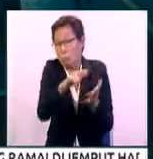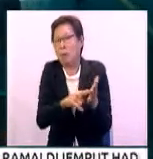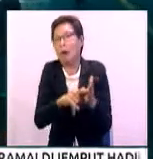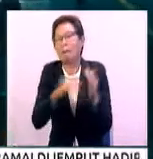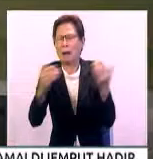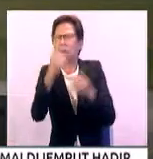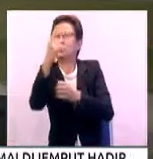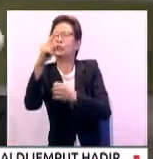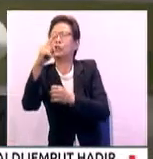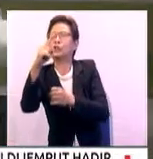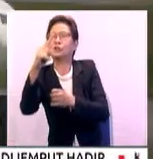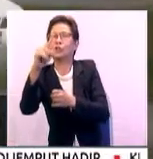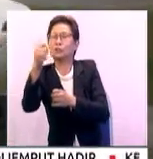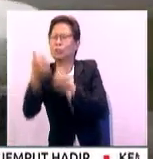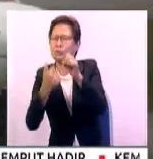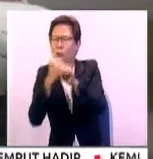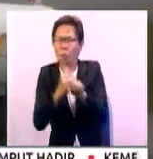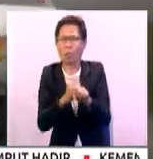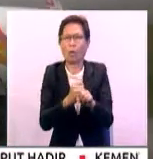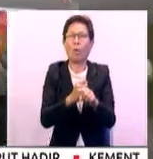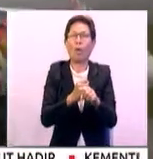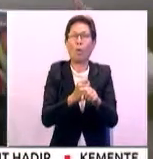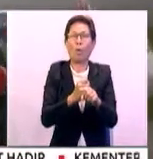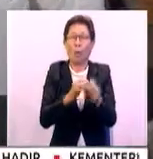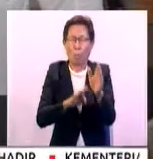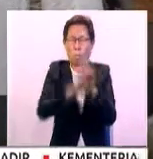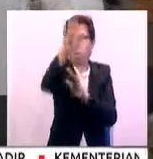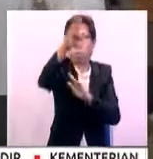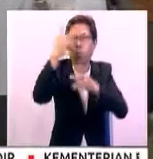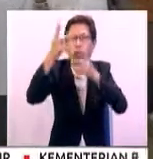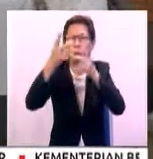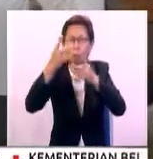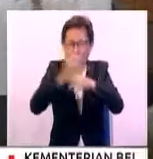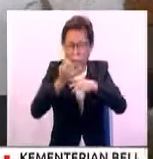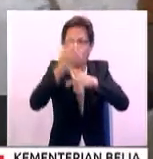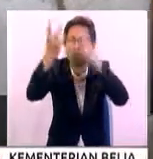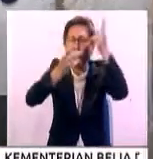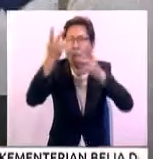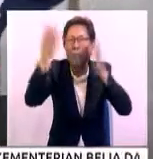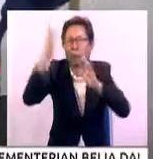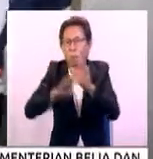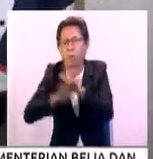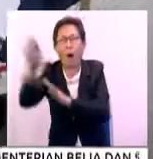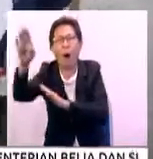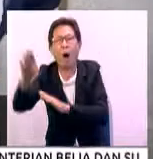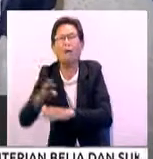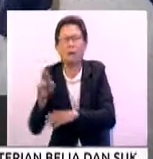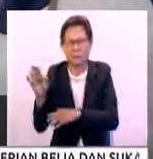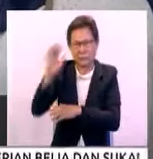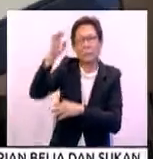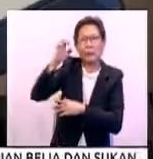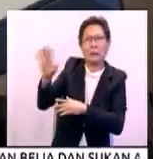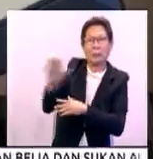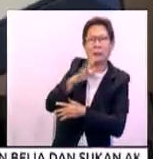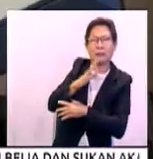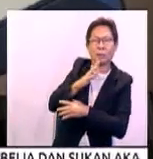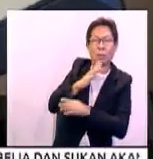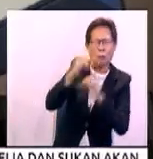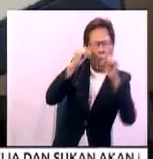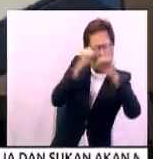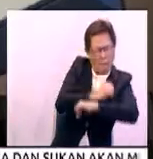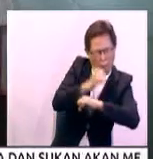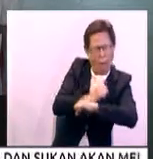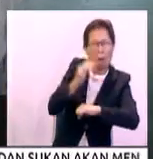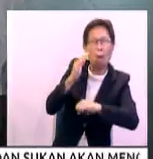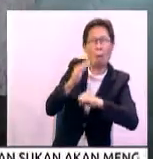lalu melonjakkan industri pelancongan negara. Bagaimanapun, Riyad tidak menafikan cabaran besar dihadapi syarikat